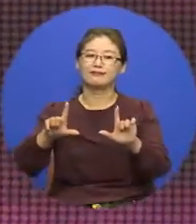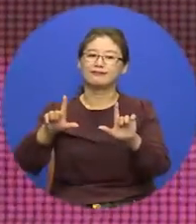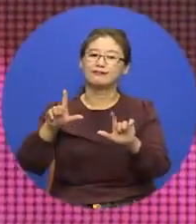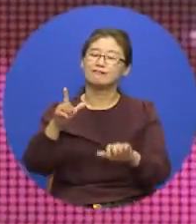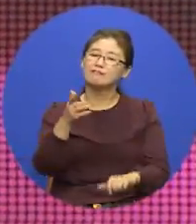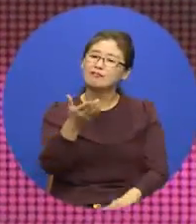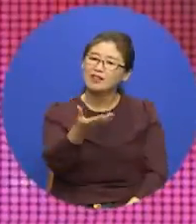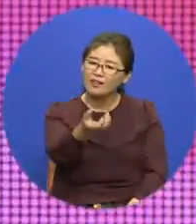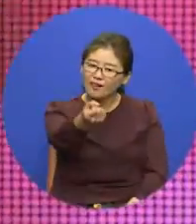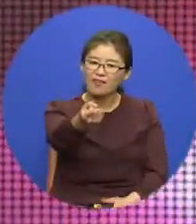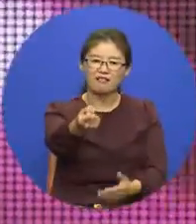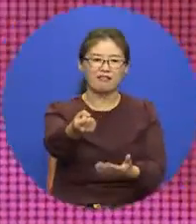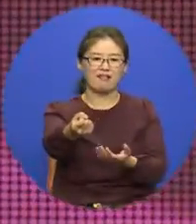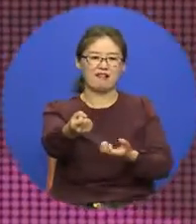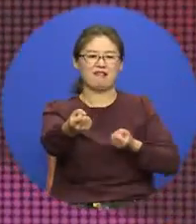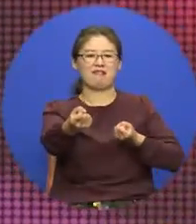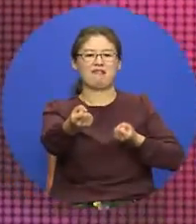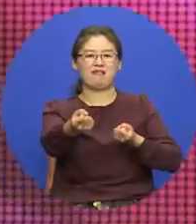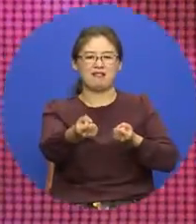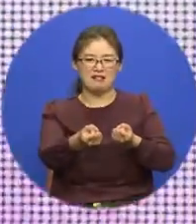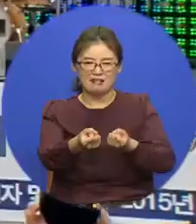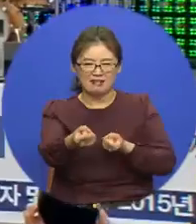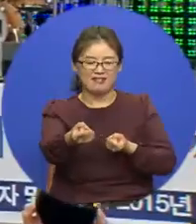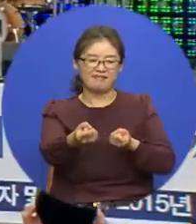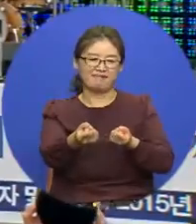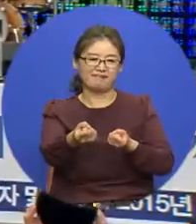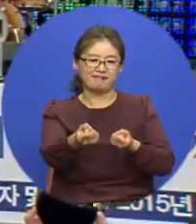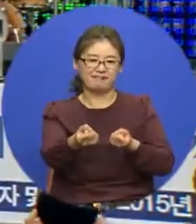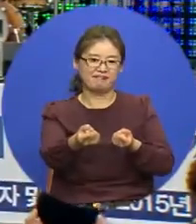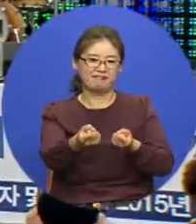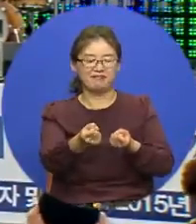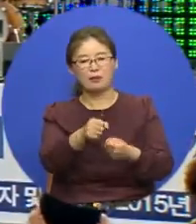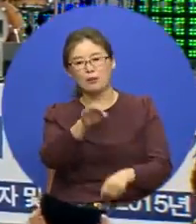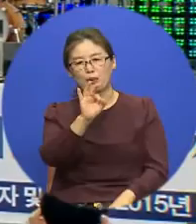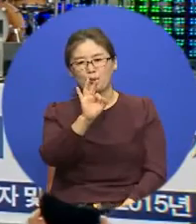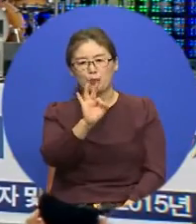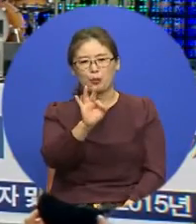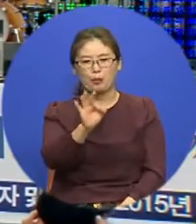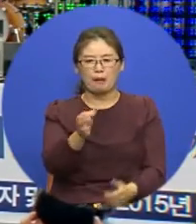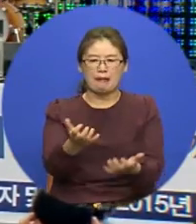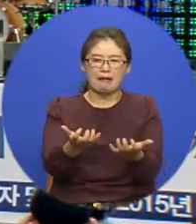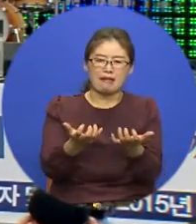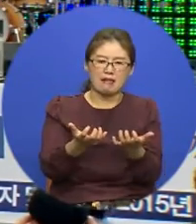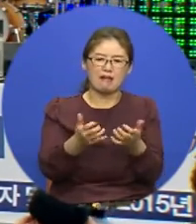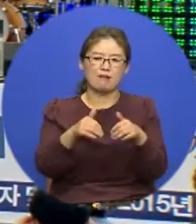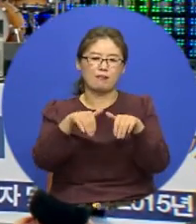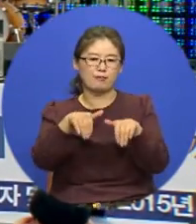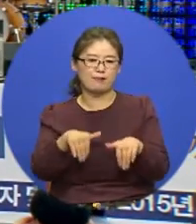기껏 내게 가르면 고란 너에게 대해